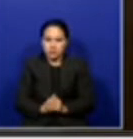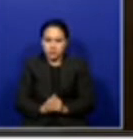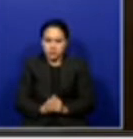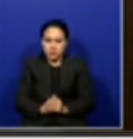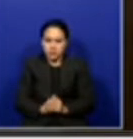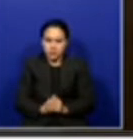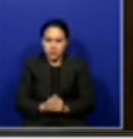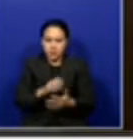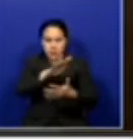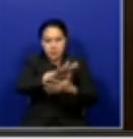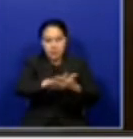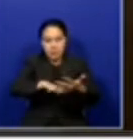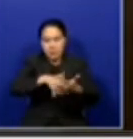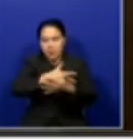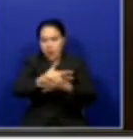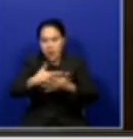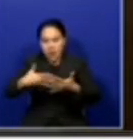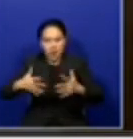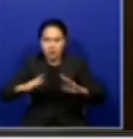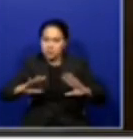ไม่มีการวางแผนของรัฐบาล